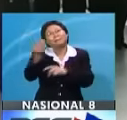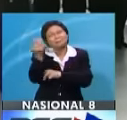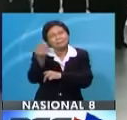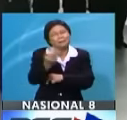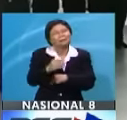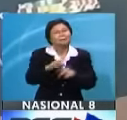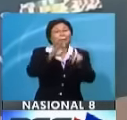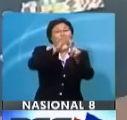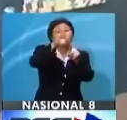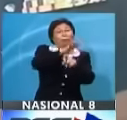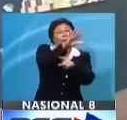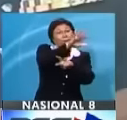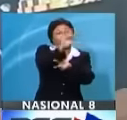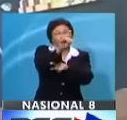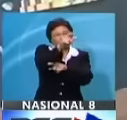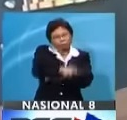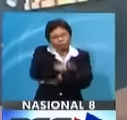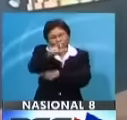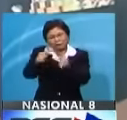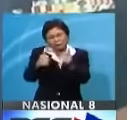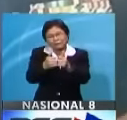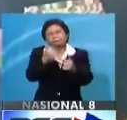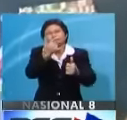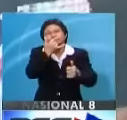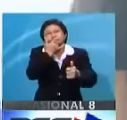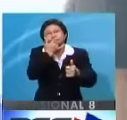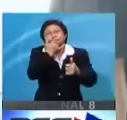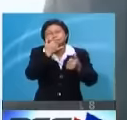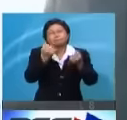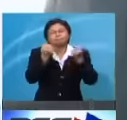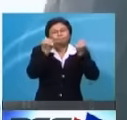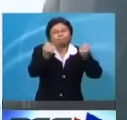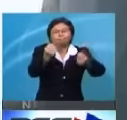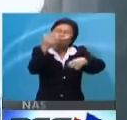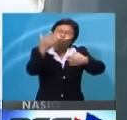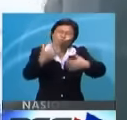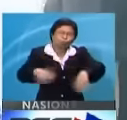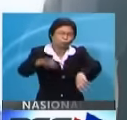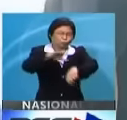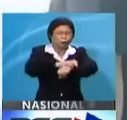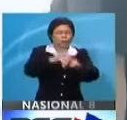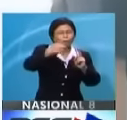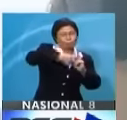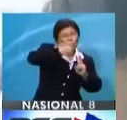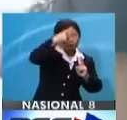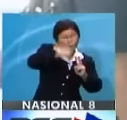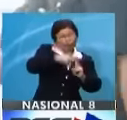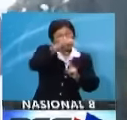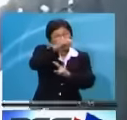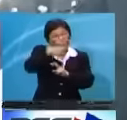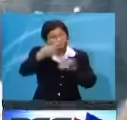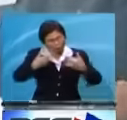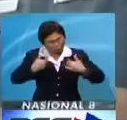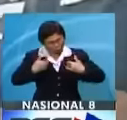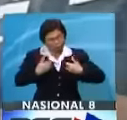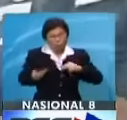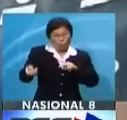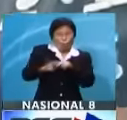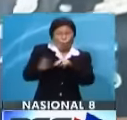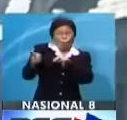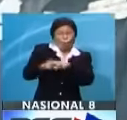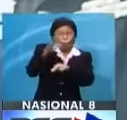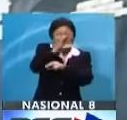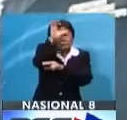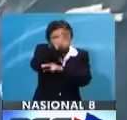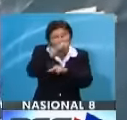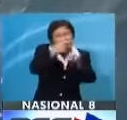Sementara di Pulau Pinang, 58 individu dengan kesalahan sama telah dicekup. Selain Sekatan Jalan Raya, operasi akan turut diperhebat termasuk